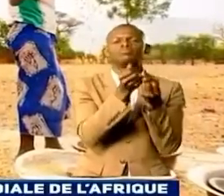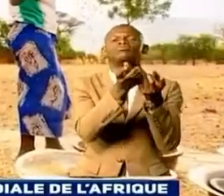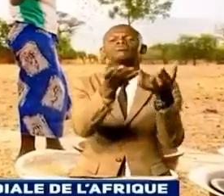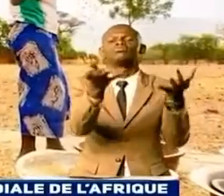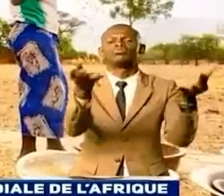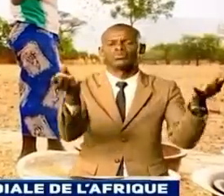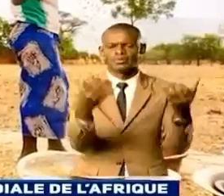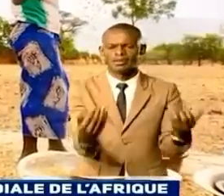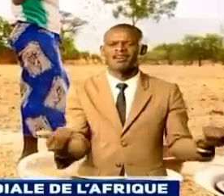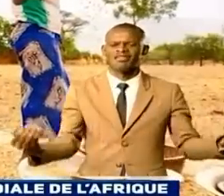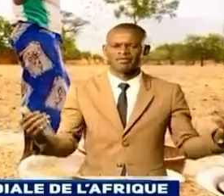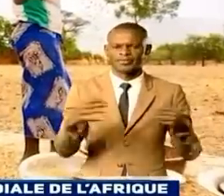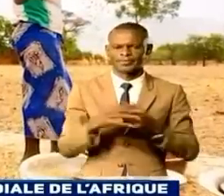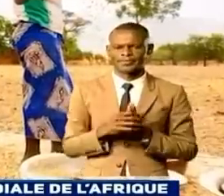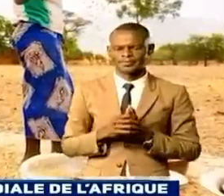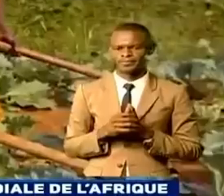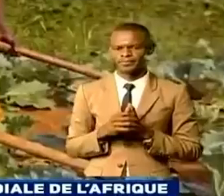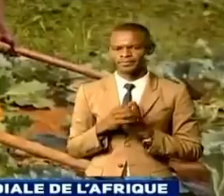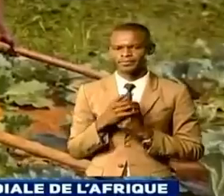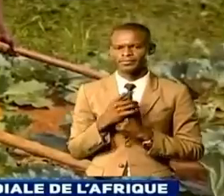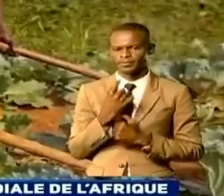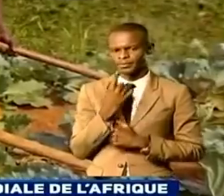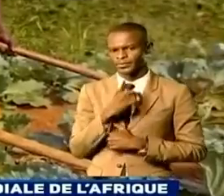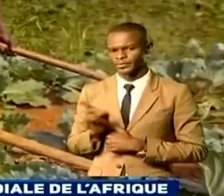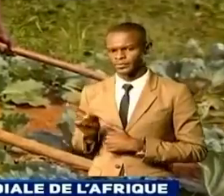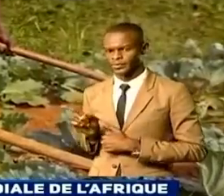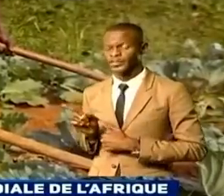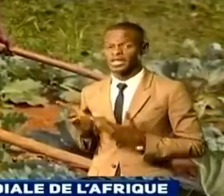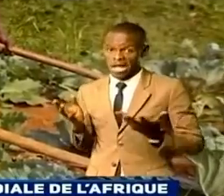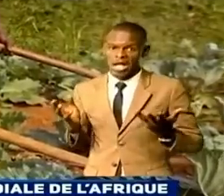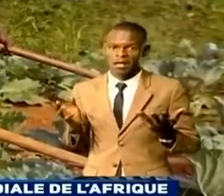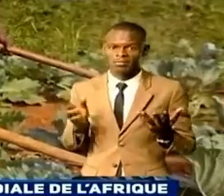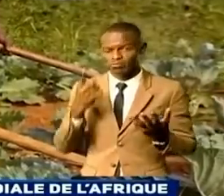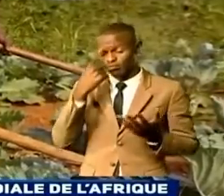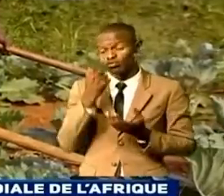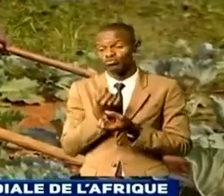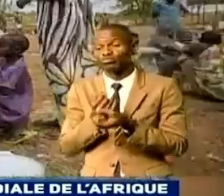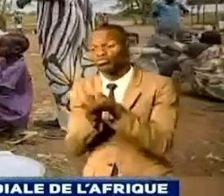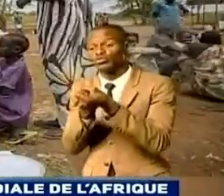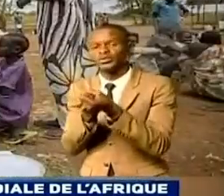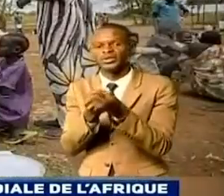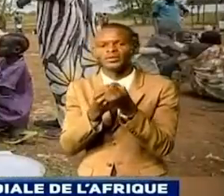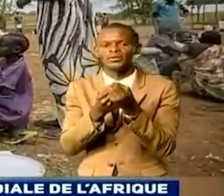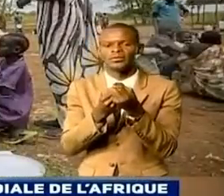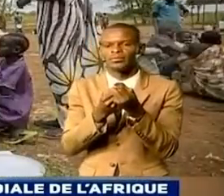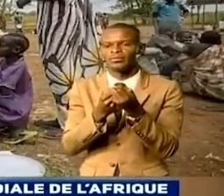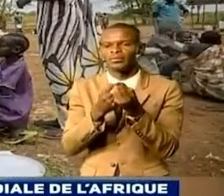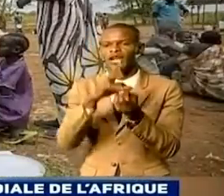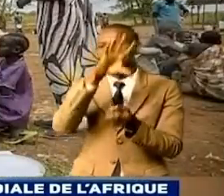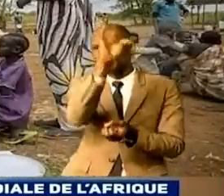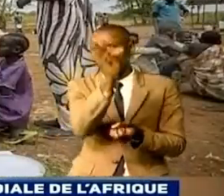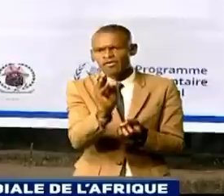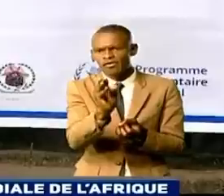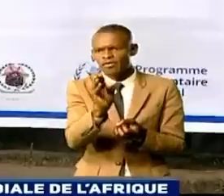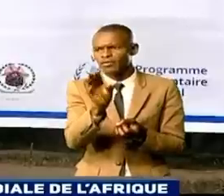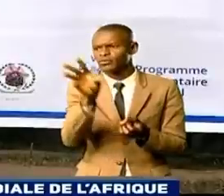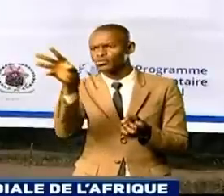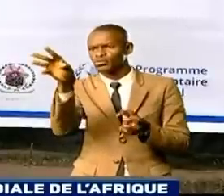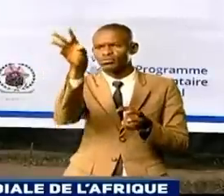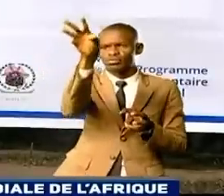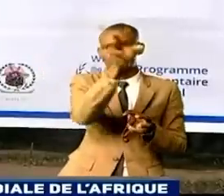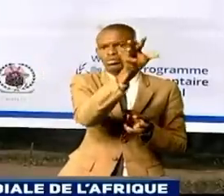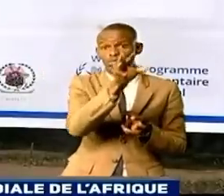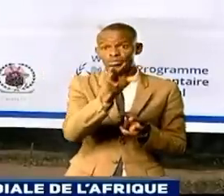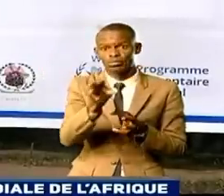la résilience en matière de nutrition et de sécurité alimentaire sur le continent africain, c'est sous ce thème qu'est célébrée ce